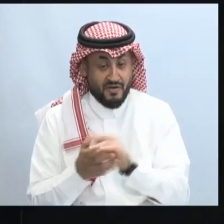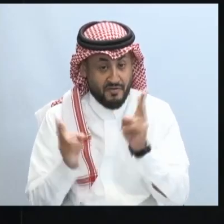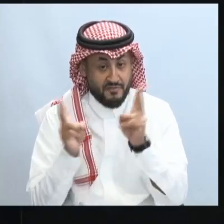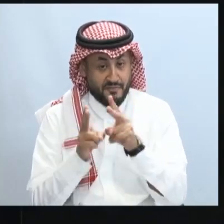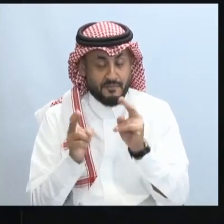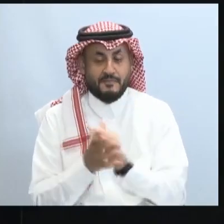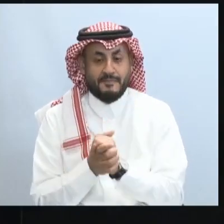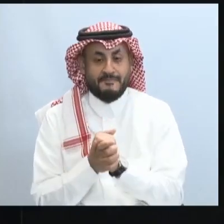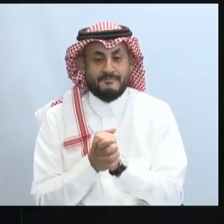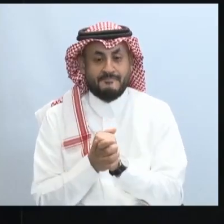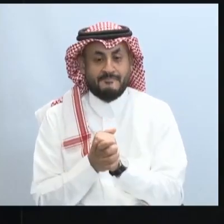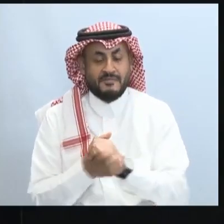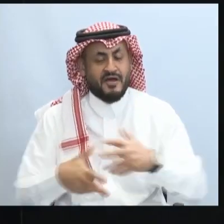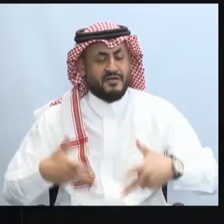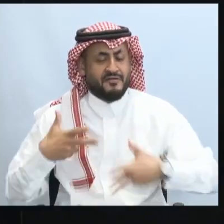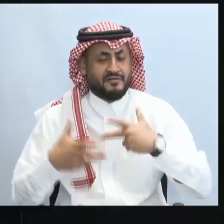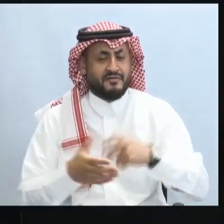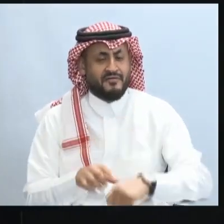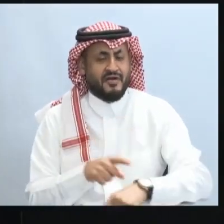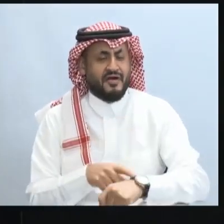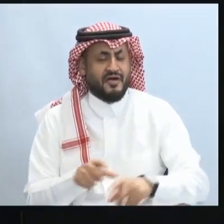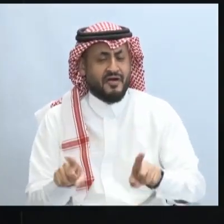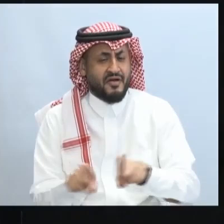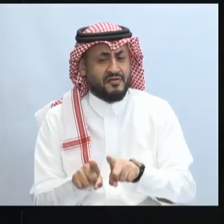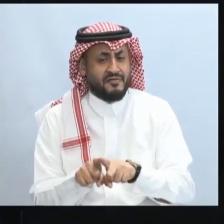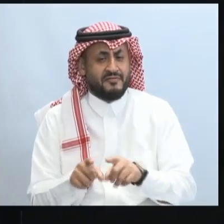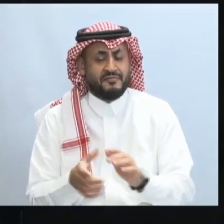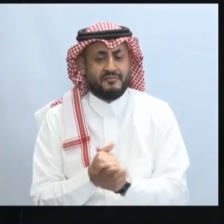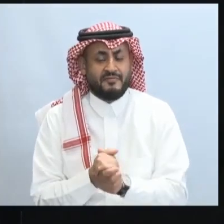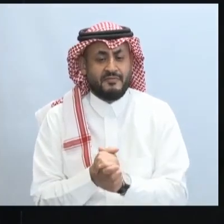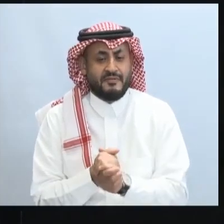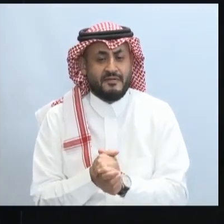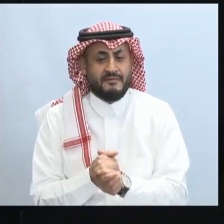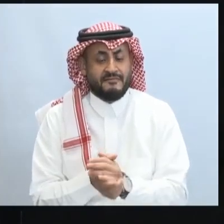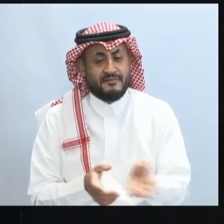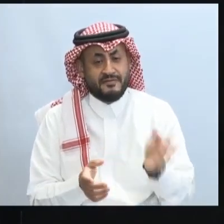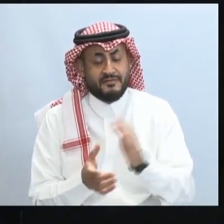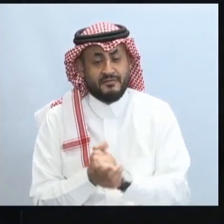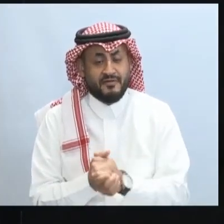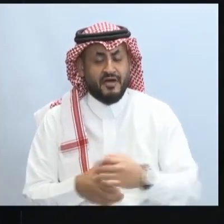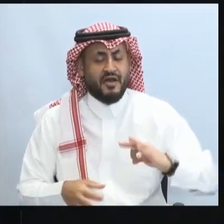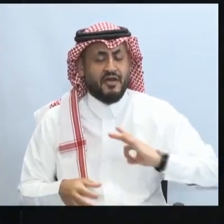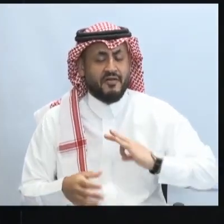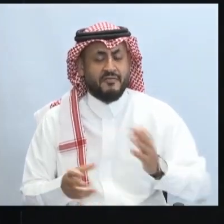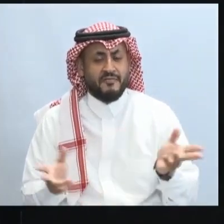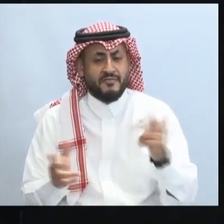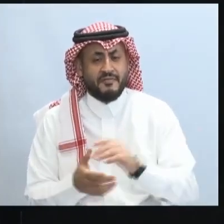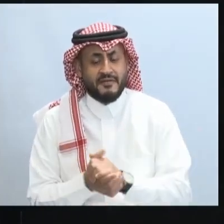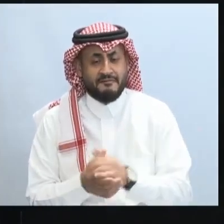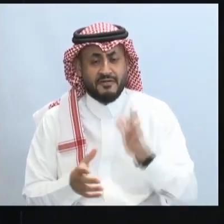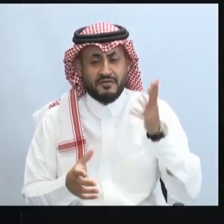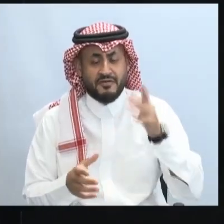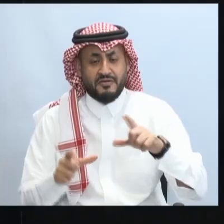بلقياكم واستمتعوا بهذه الدقائق التي يقضيها معكم واعودوا وانا في شوق كبير اليكم في